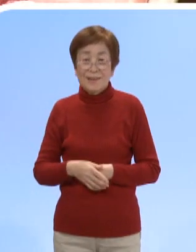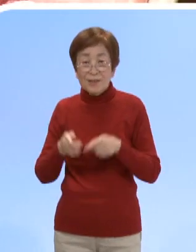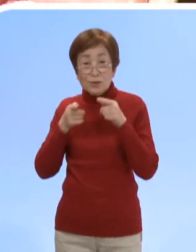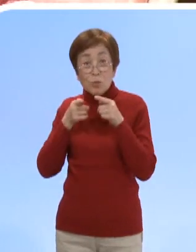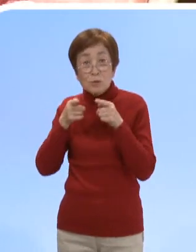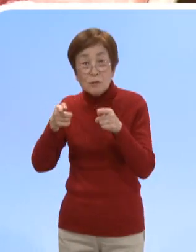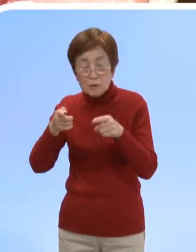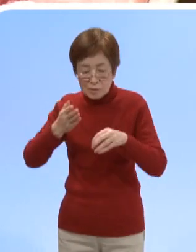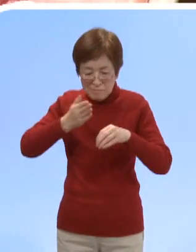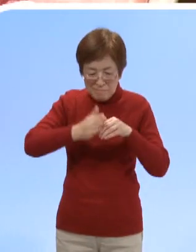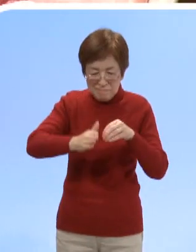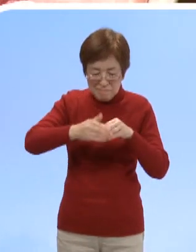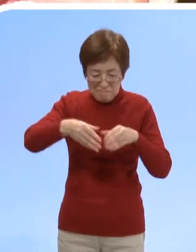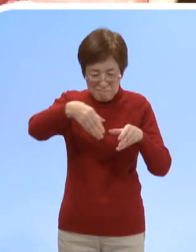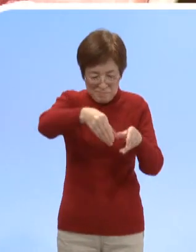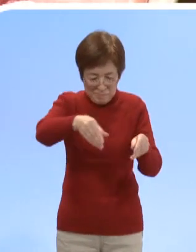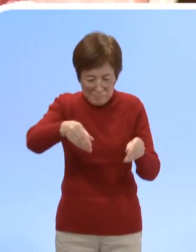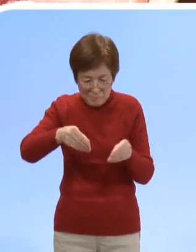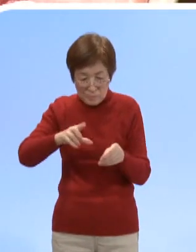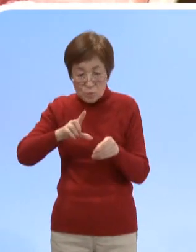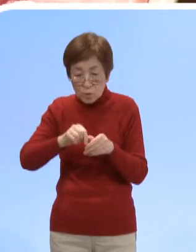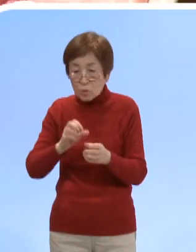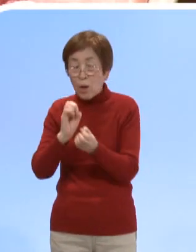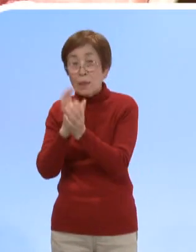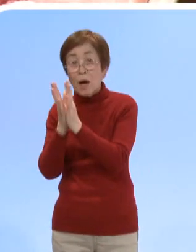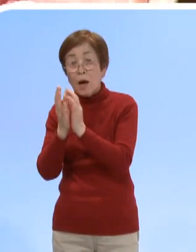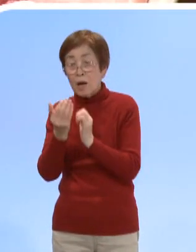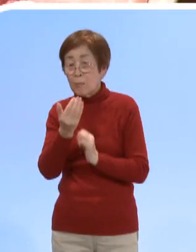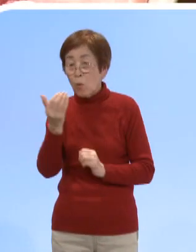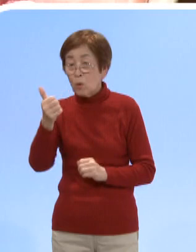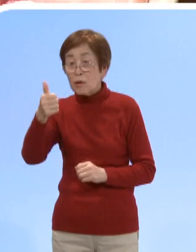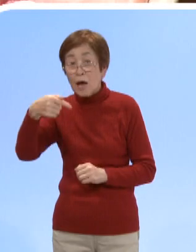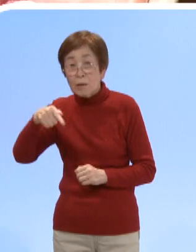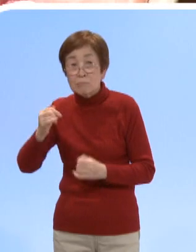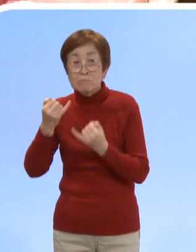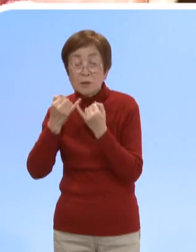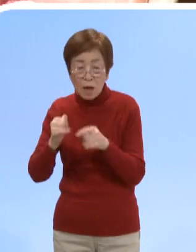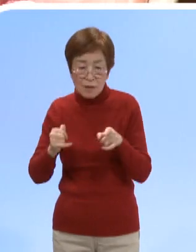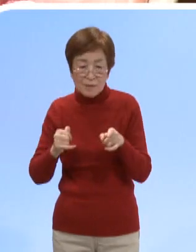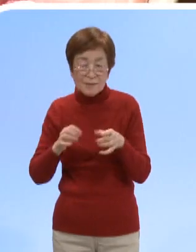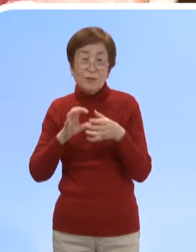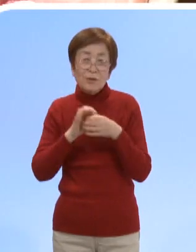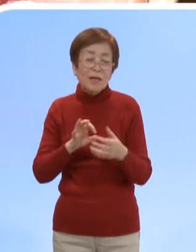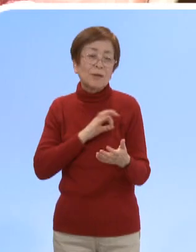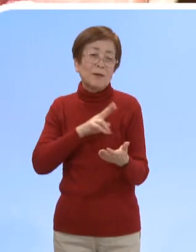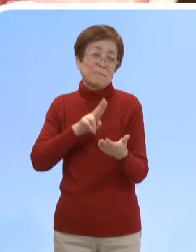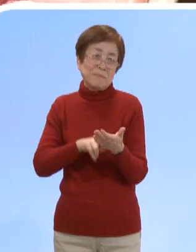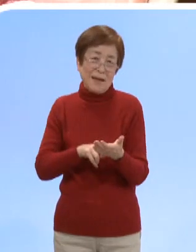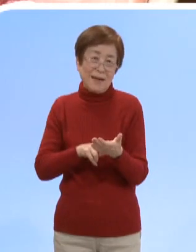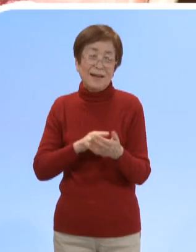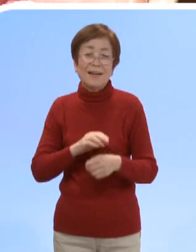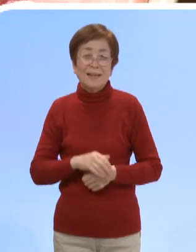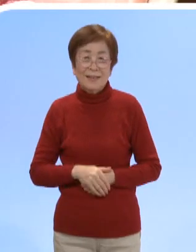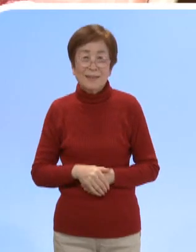イノシシの肉を並べた時にボタンの花びらのように見えることからボタン鍋と呼ばれているんです